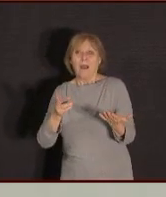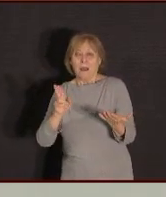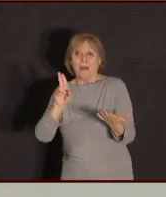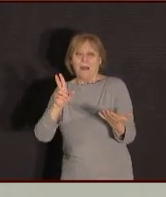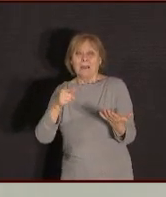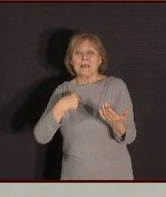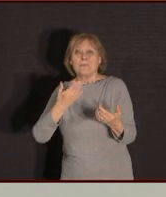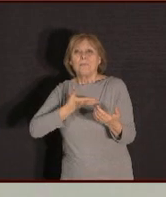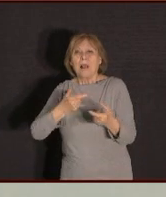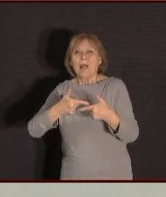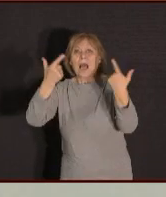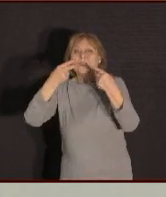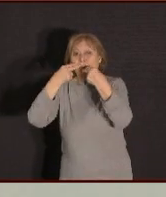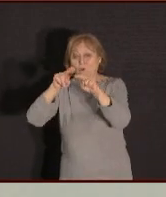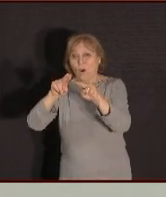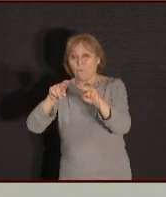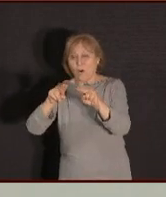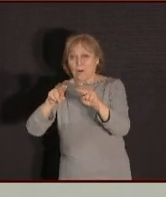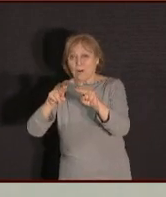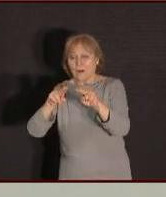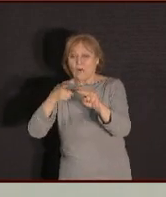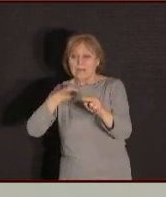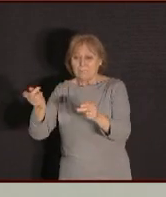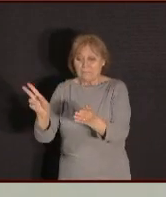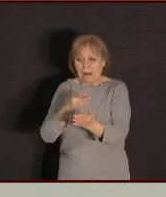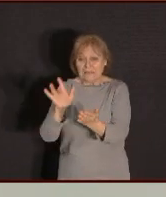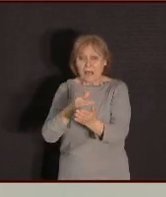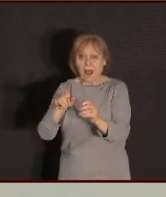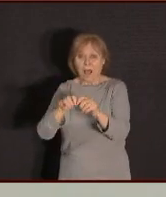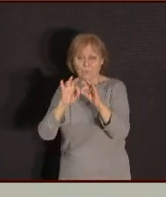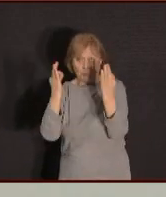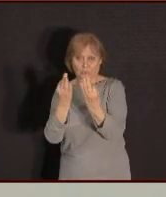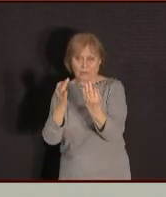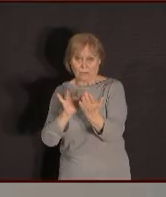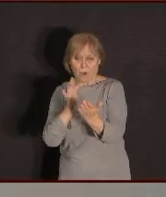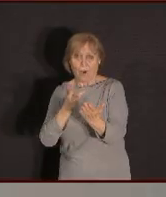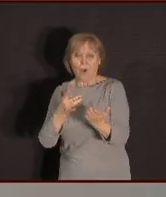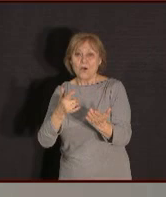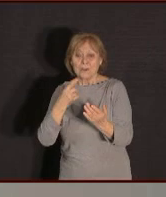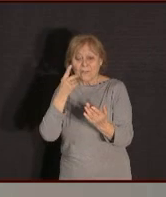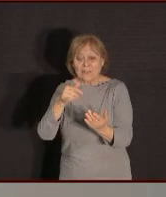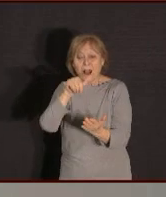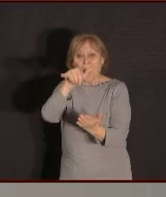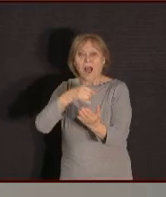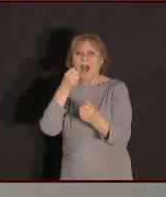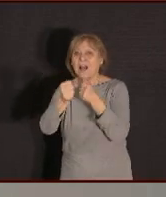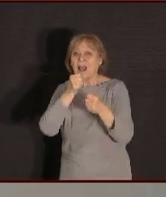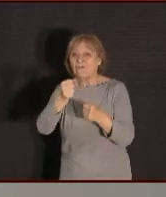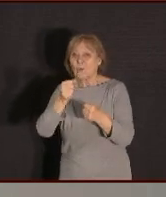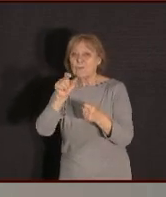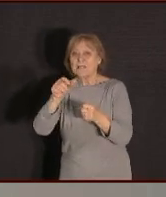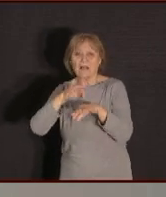en jasen odgovor, ko sem listala tednik Družino. Sem naletela na neki intervju s provincijalno